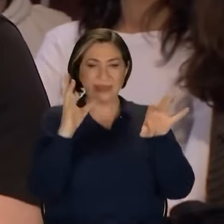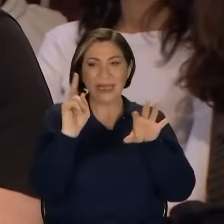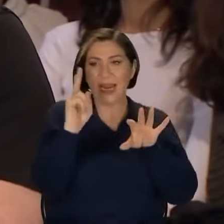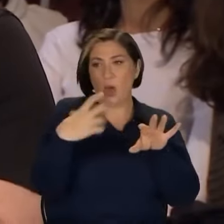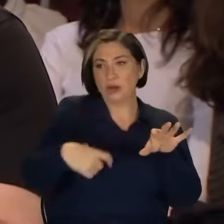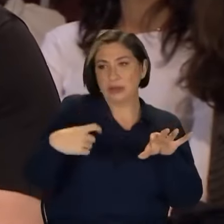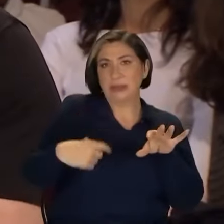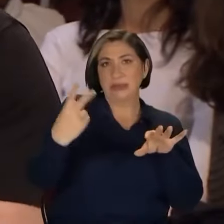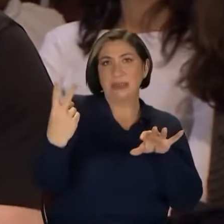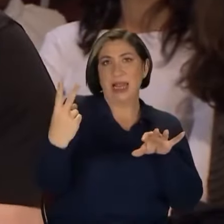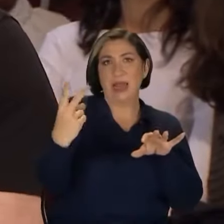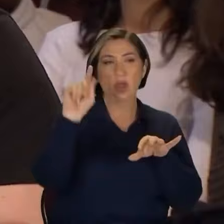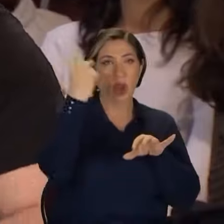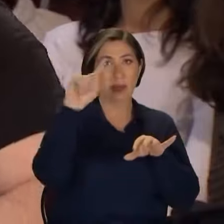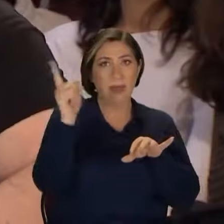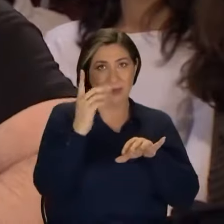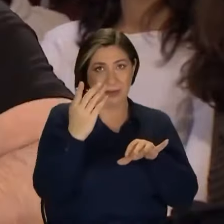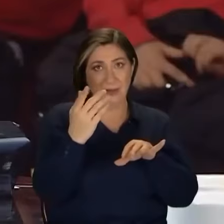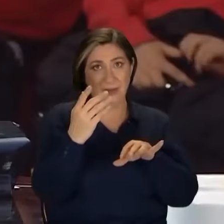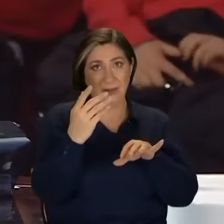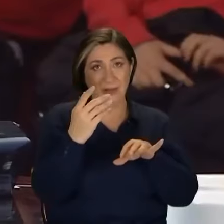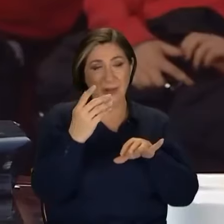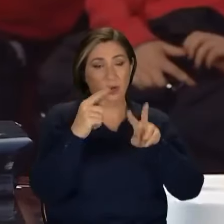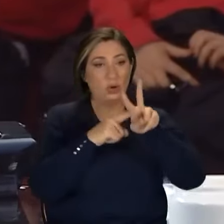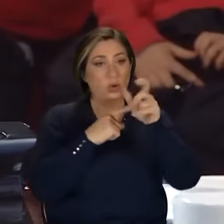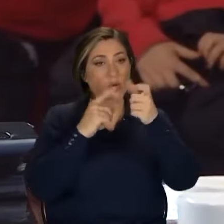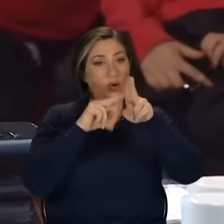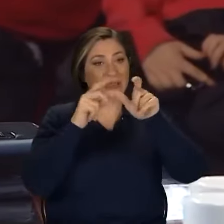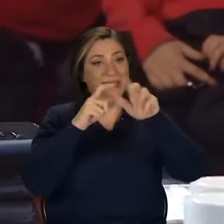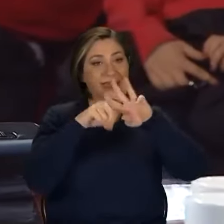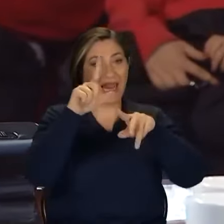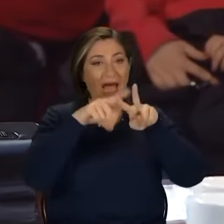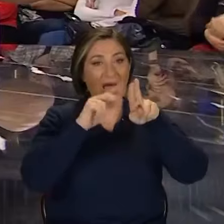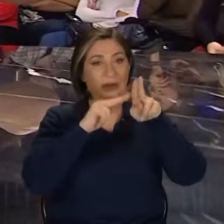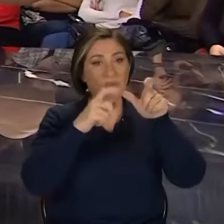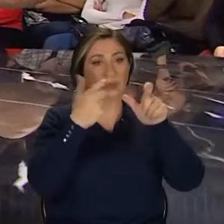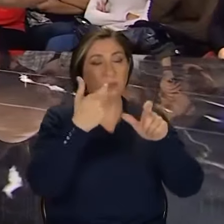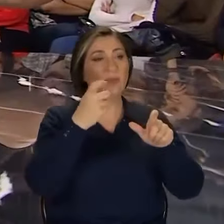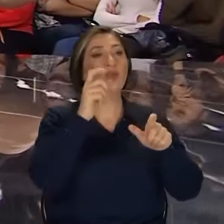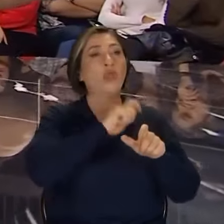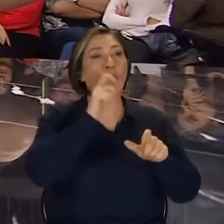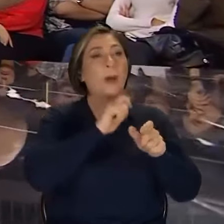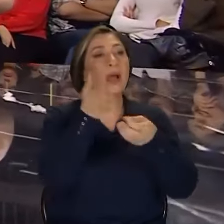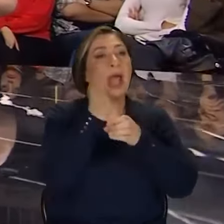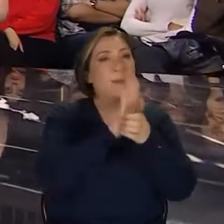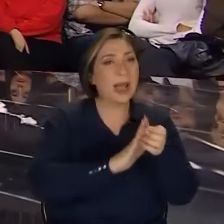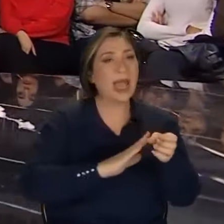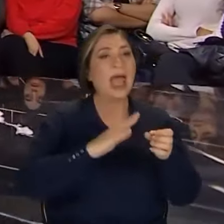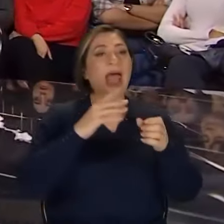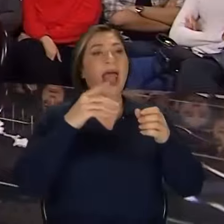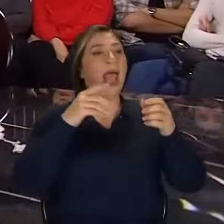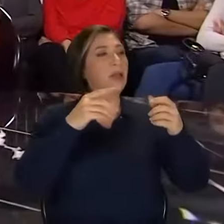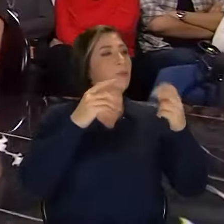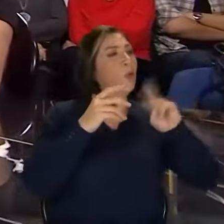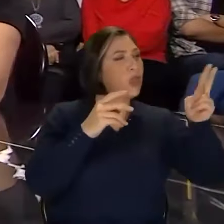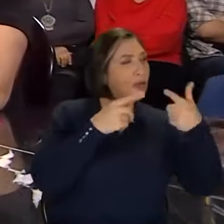münas bir yönetmen ya Eee Yüksel Aksu hatırlar mısınız Dondurmam Gaymak işte Entelköy Efeköy'e